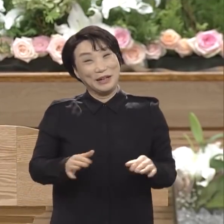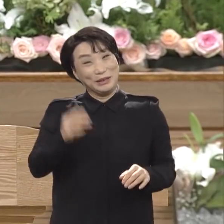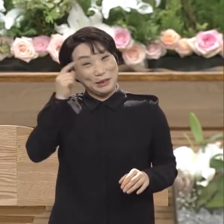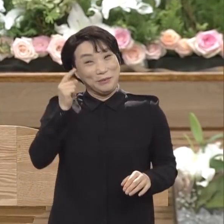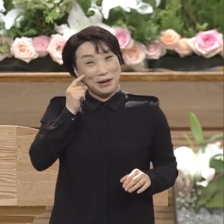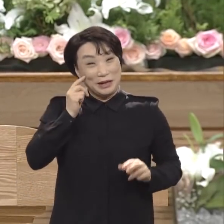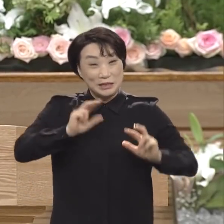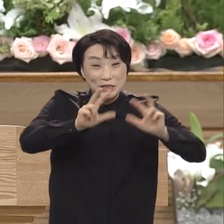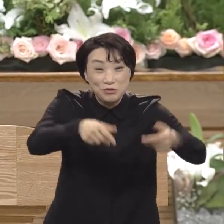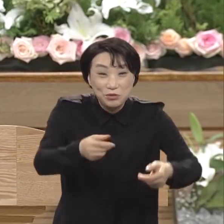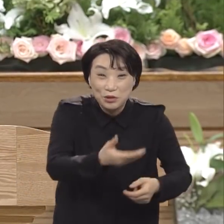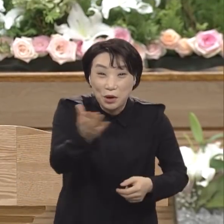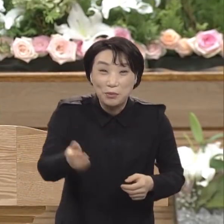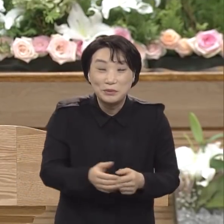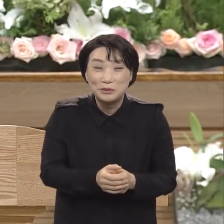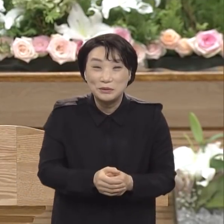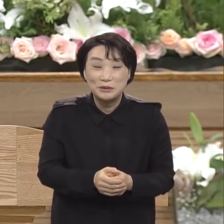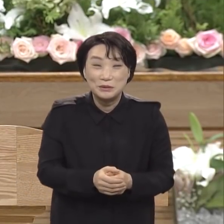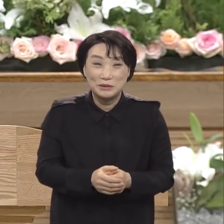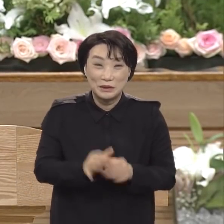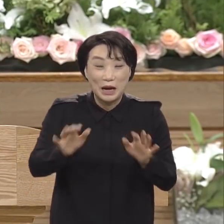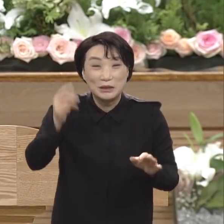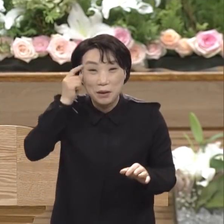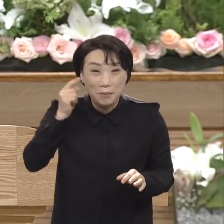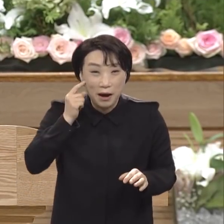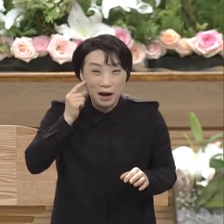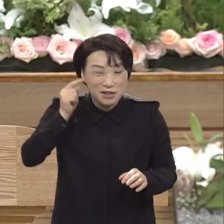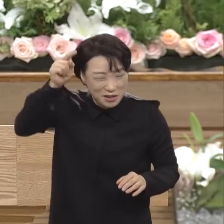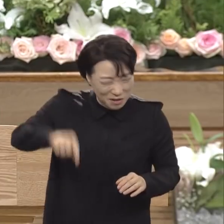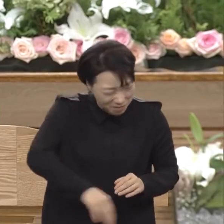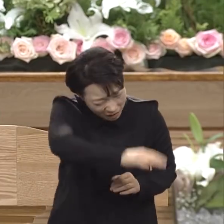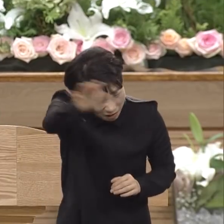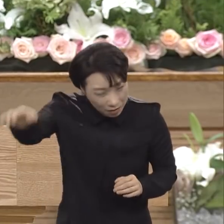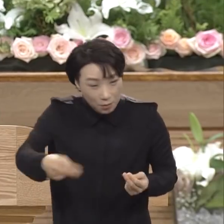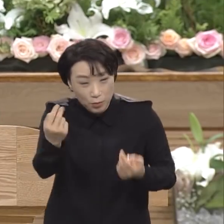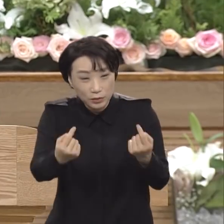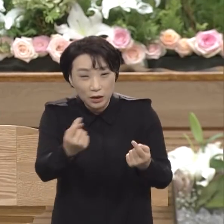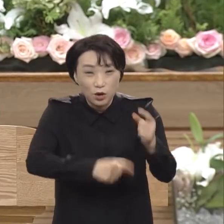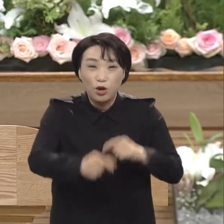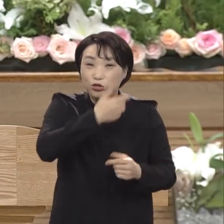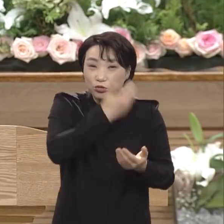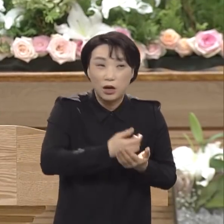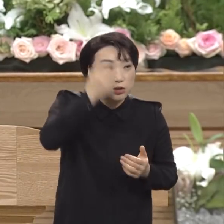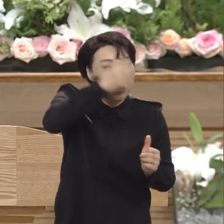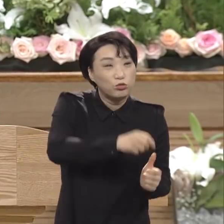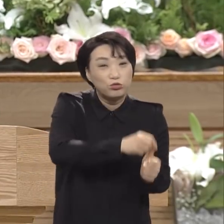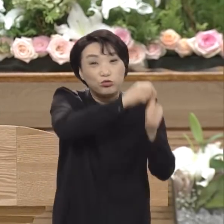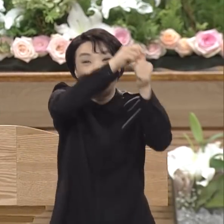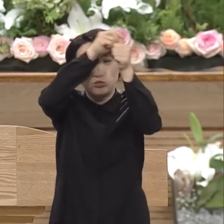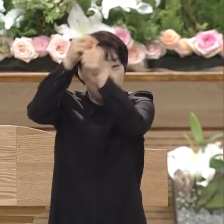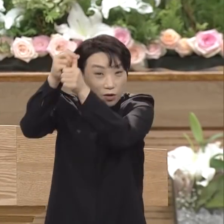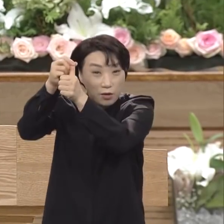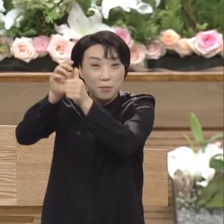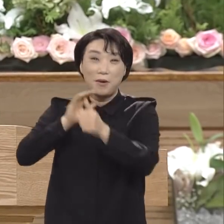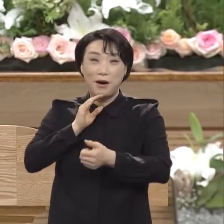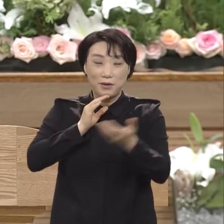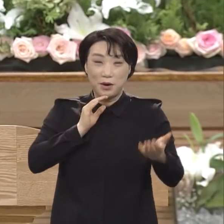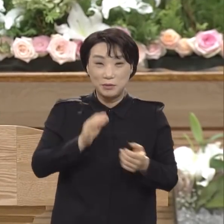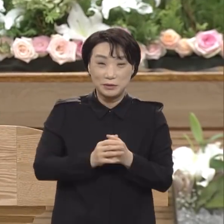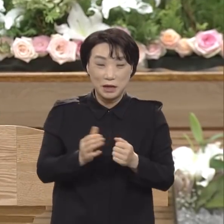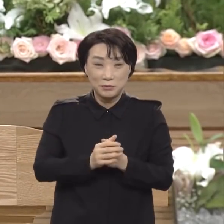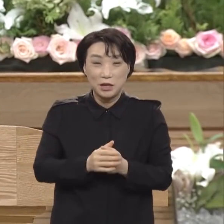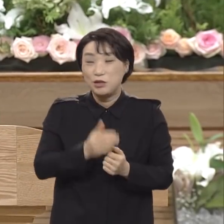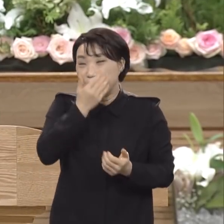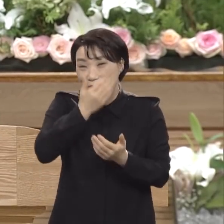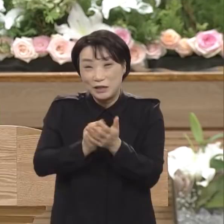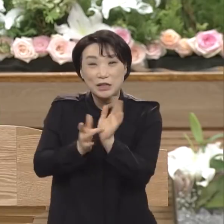얼마나입니까? 천하보다 귀하다. 천하보다 귀한 영혼 살린다. 그렇게 천하보다 귀하기 때문에 천하보다